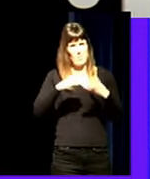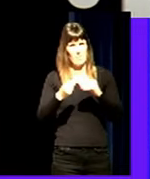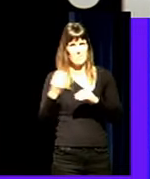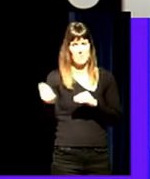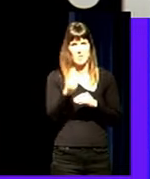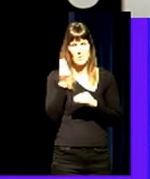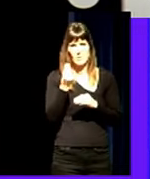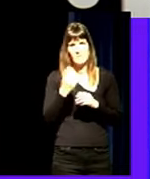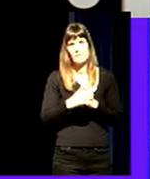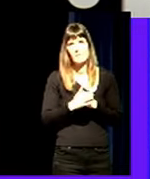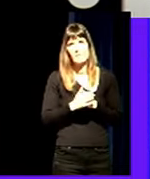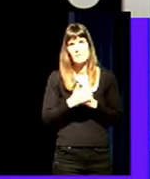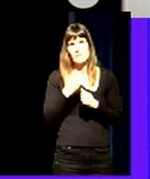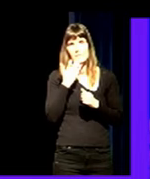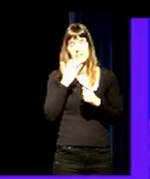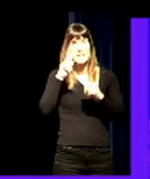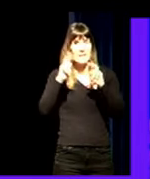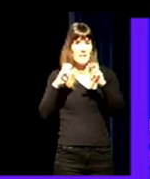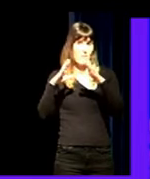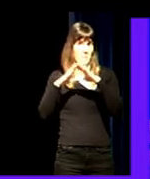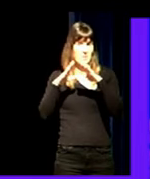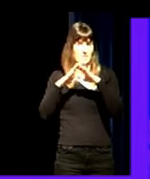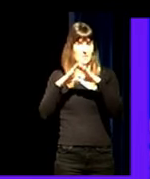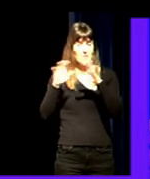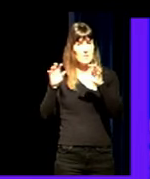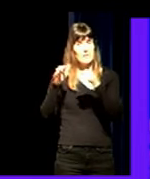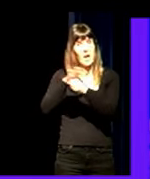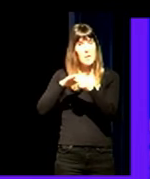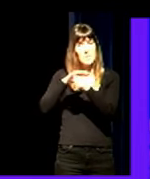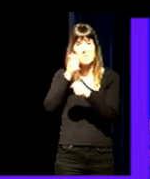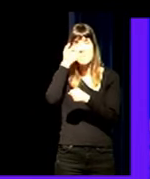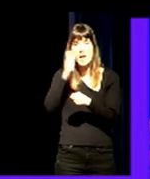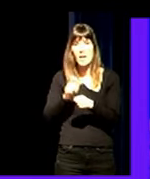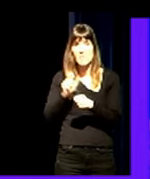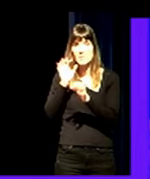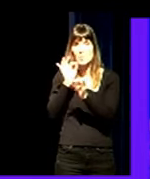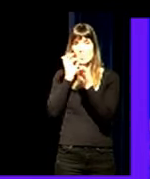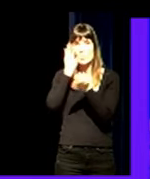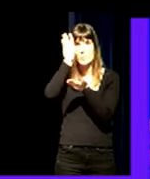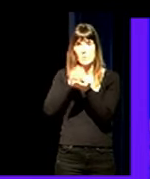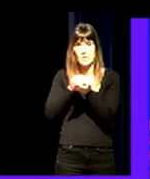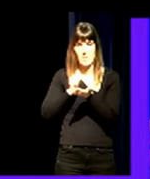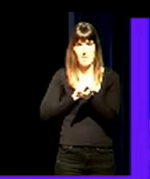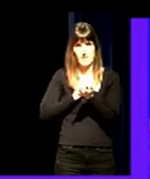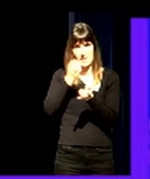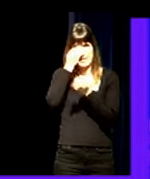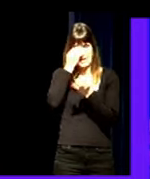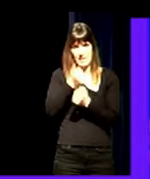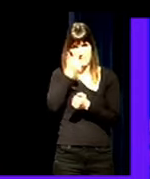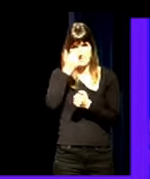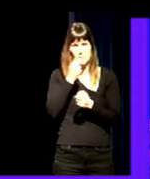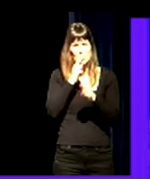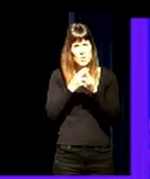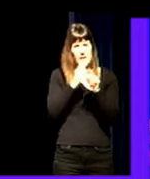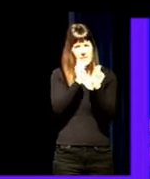feministatik datorrenak. Hori uste dut garrantzitsua dela, ezta, ikusterazta eta hitz konkretua ematea zen eta denekatu egin dugun moduan,